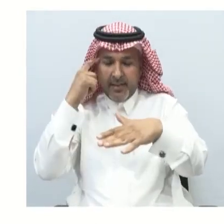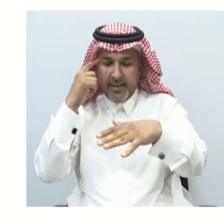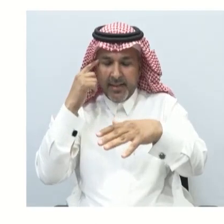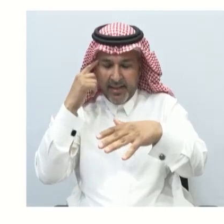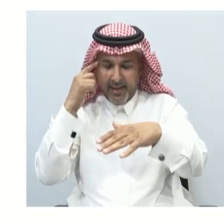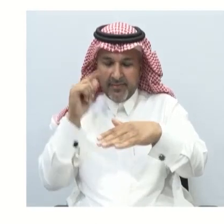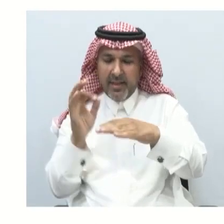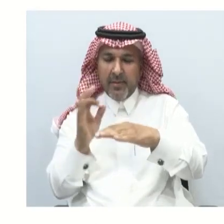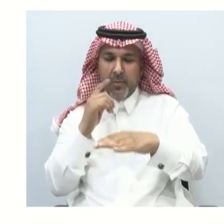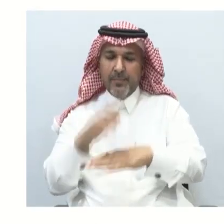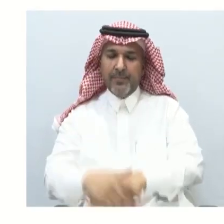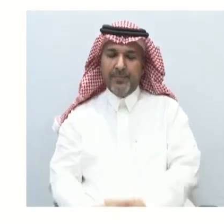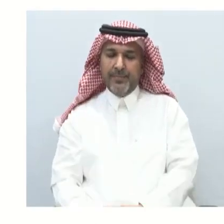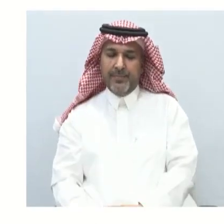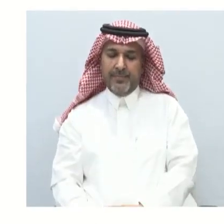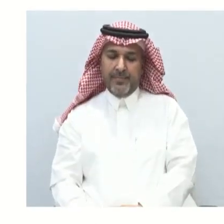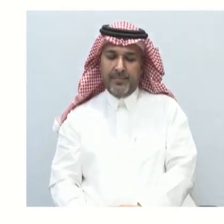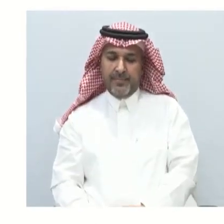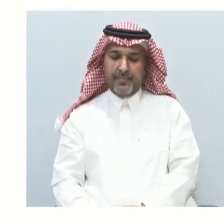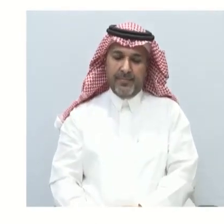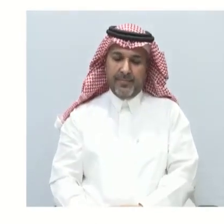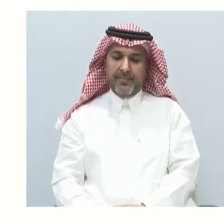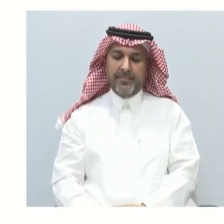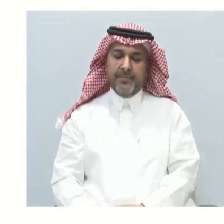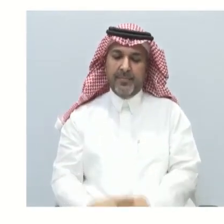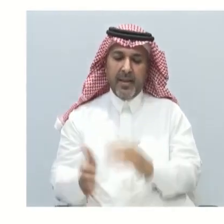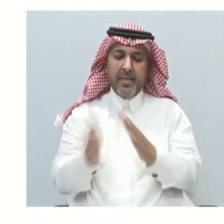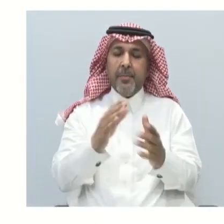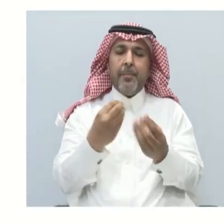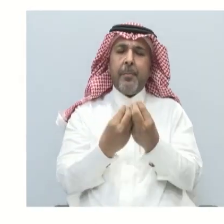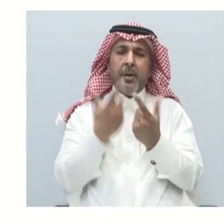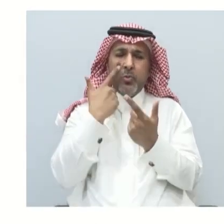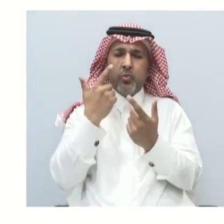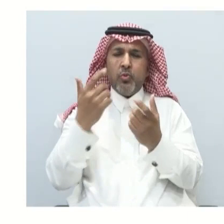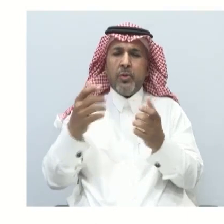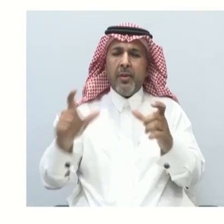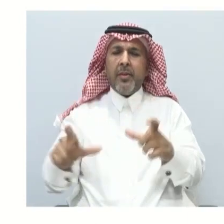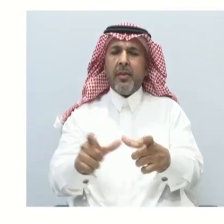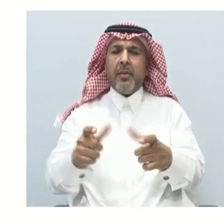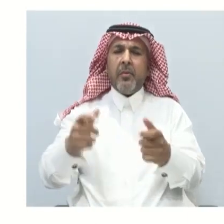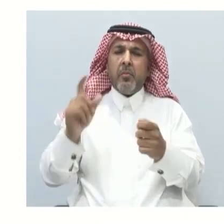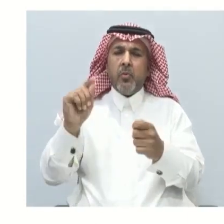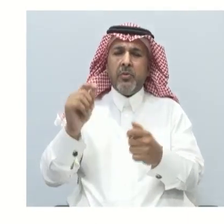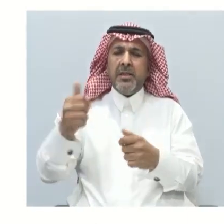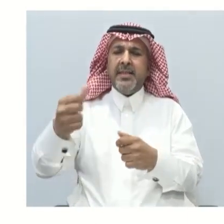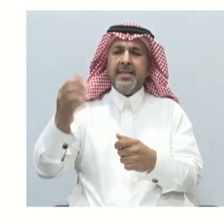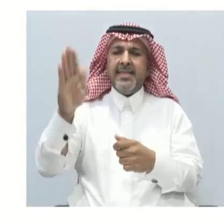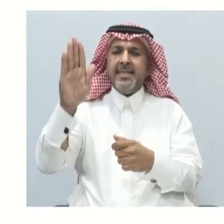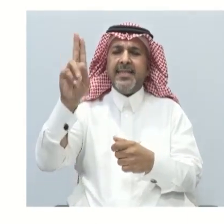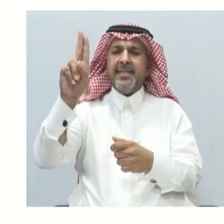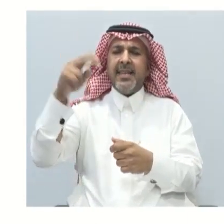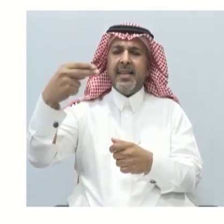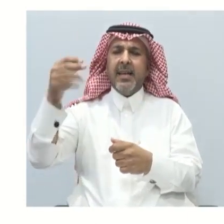الحراري وهنا طبعا متغير التابع حيكون استعمال البوليميرات او